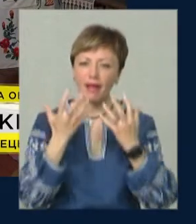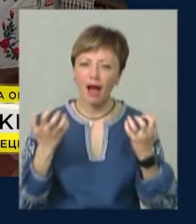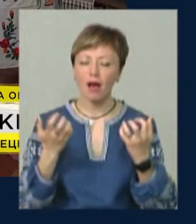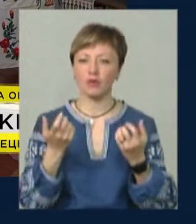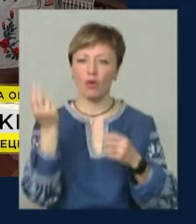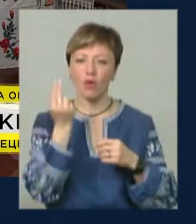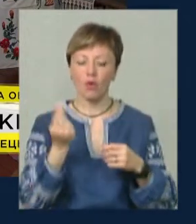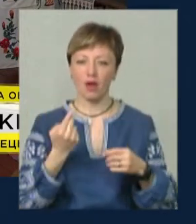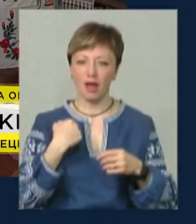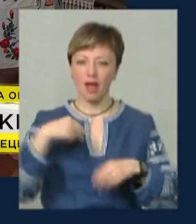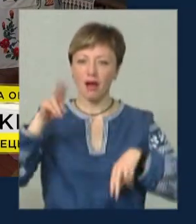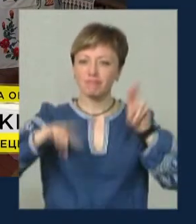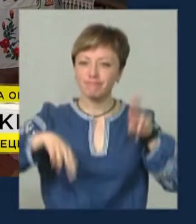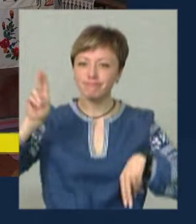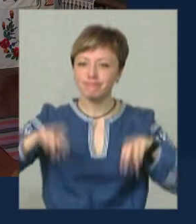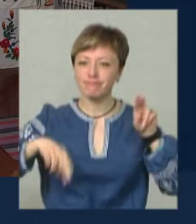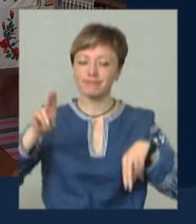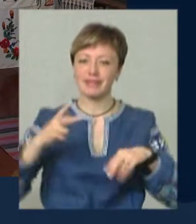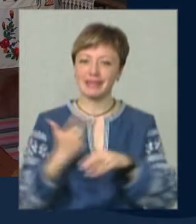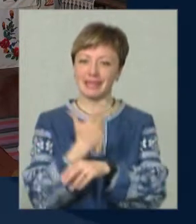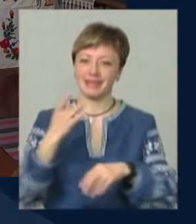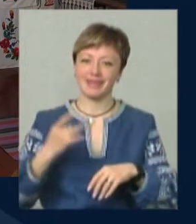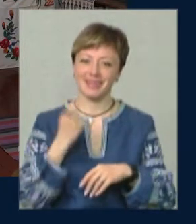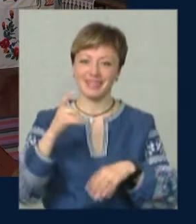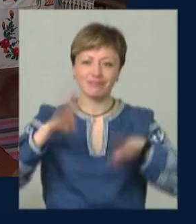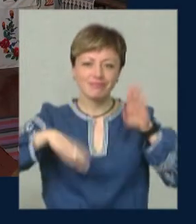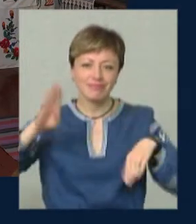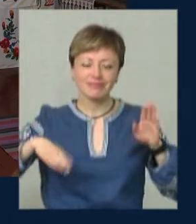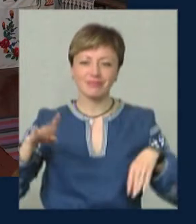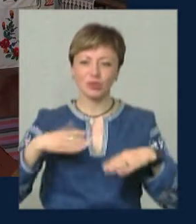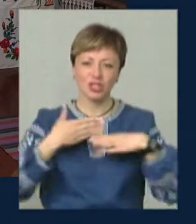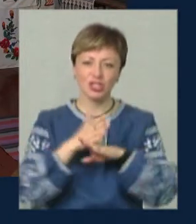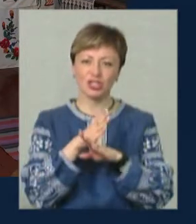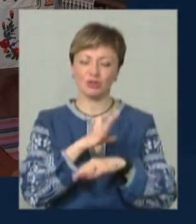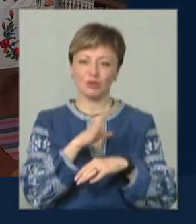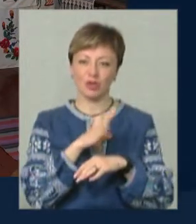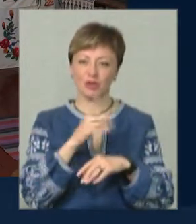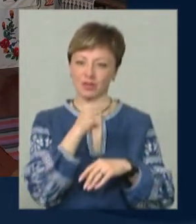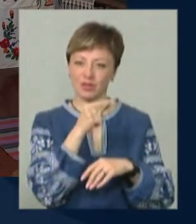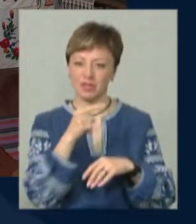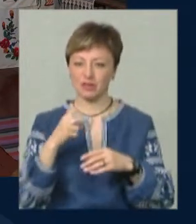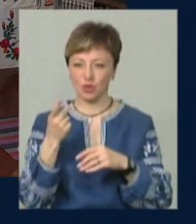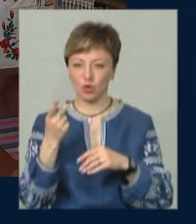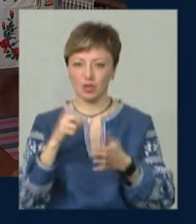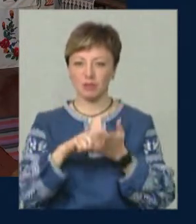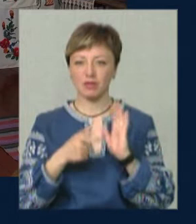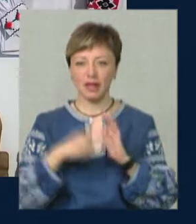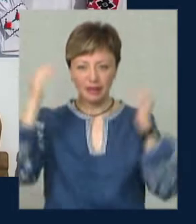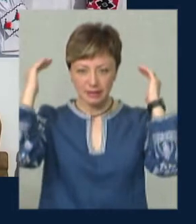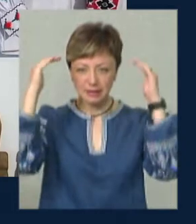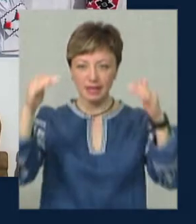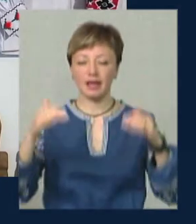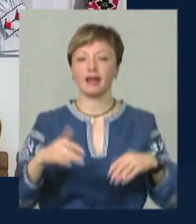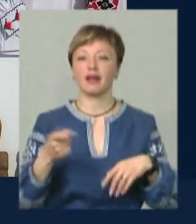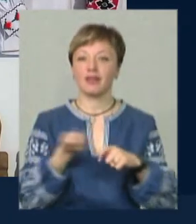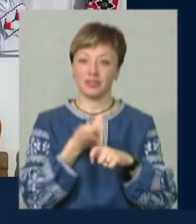такі ядрони, я їх перефарбовував 3 рази, перефарбовував. От тут були тріщини в тій кімнаті, на стелі, ну